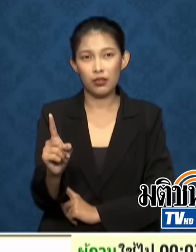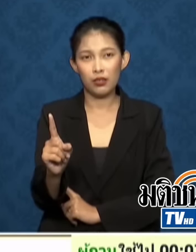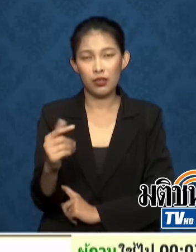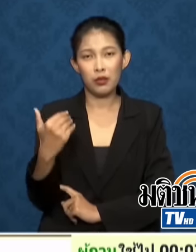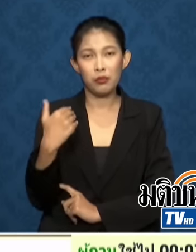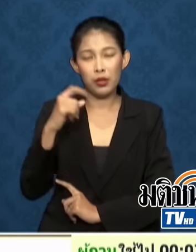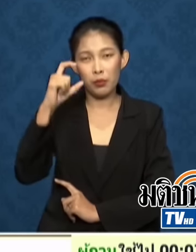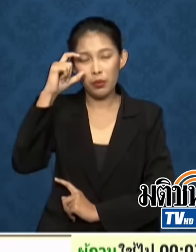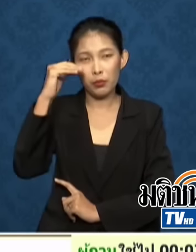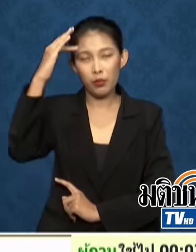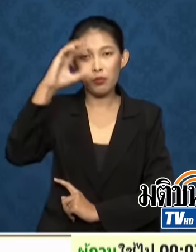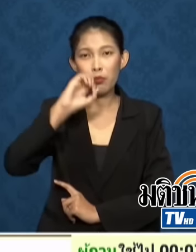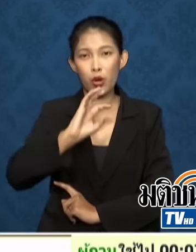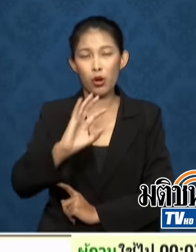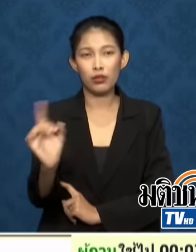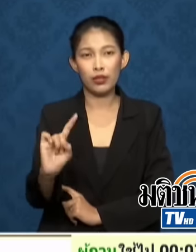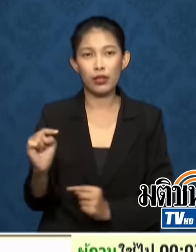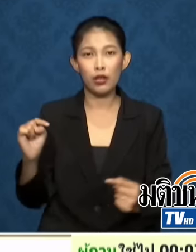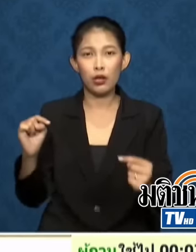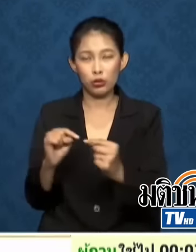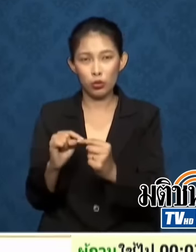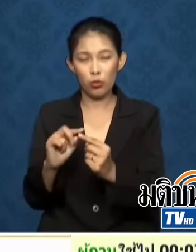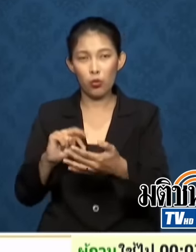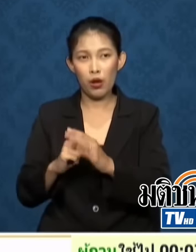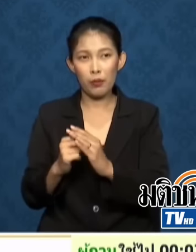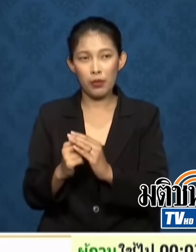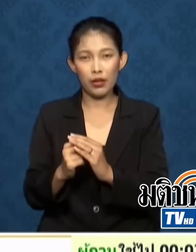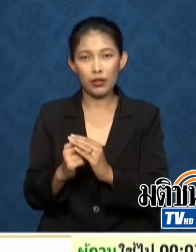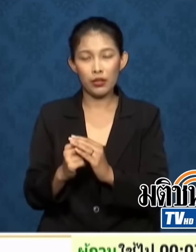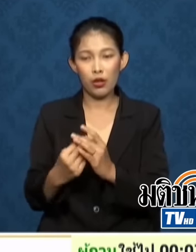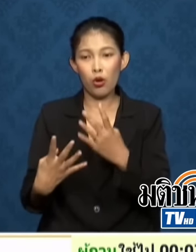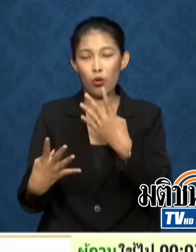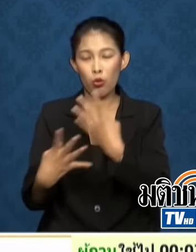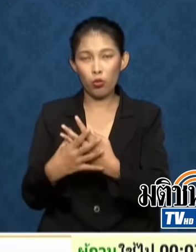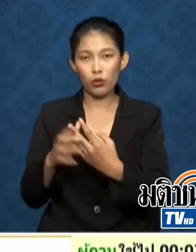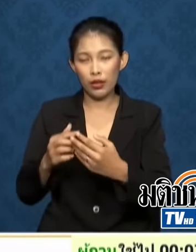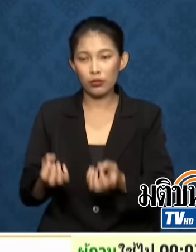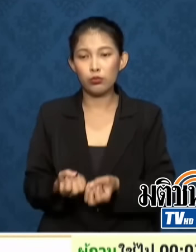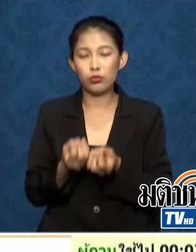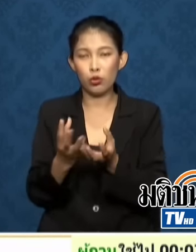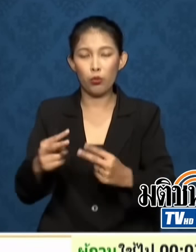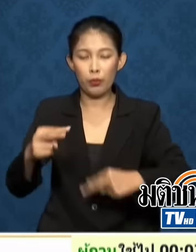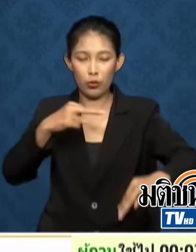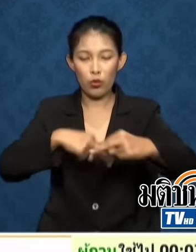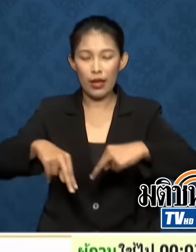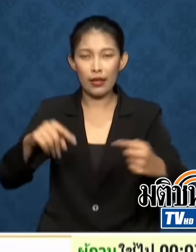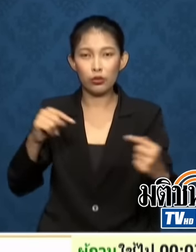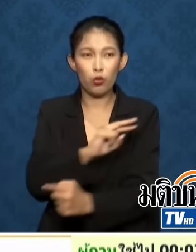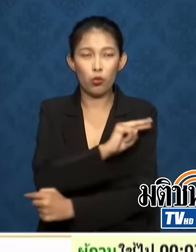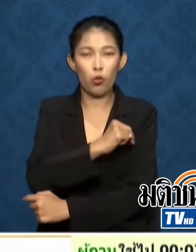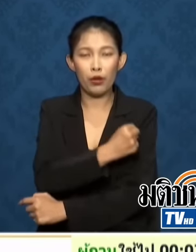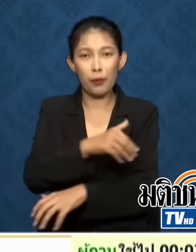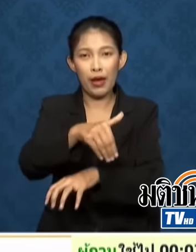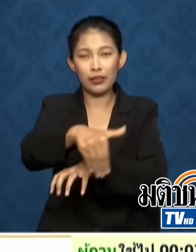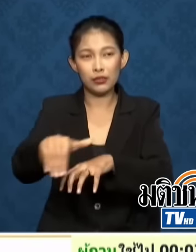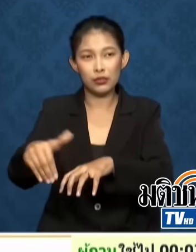ท่านโลมได้พูดก็คือการส่งผู้ไปรักษาตัวโรงพยาบาลข้างนอก